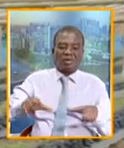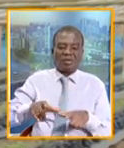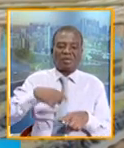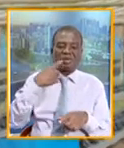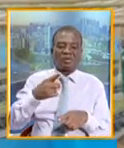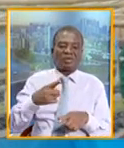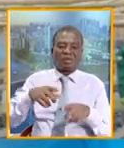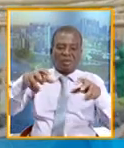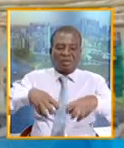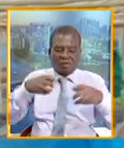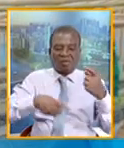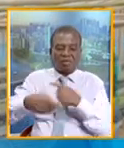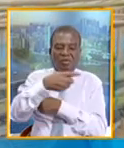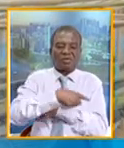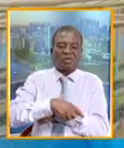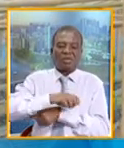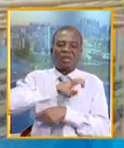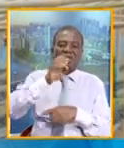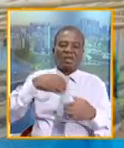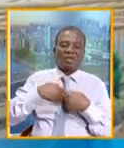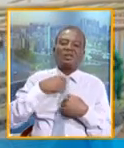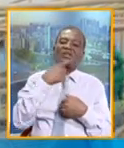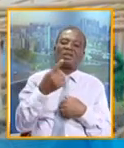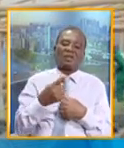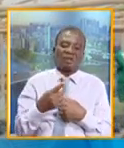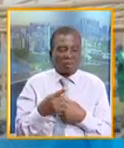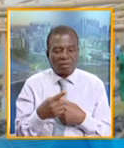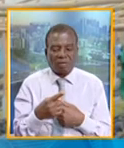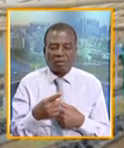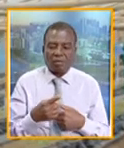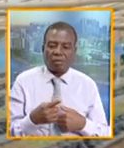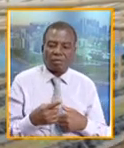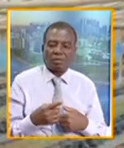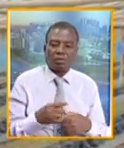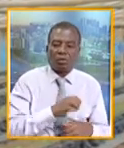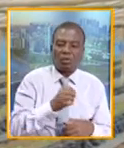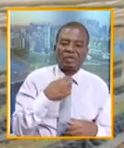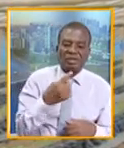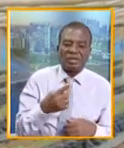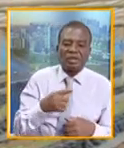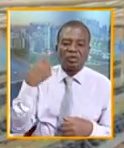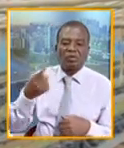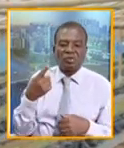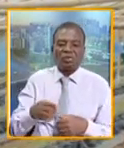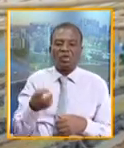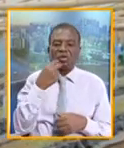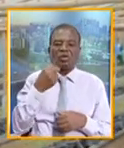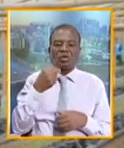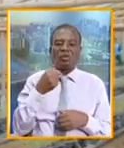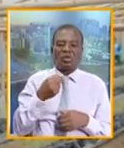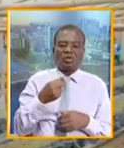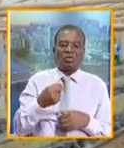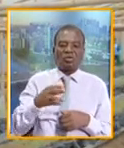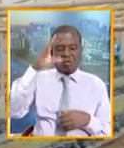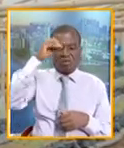J'avoue que l'agriculture aujourd'hui, moi je le dis, l'agriculture, on dit toujours nourrir son homme, mais j'ai envie de dire va